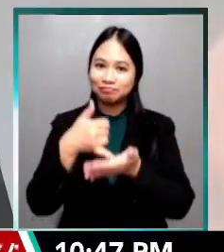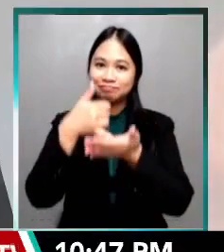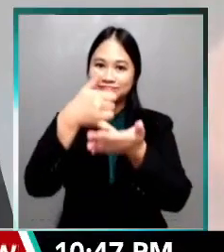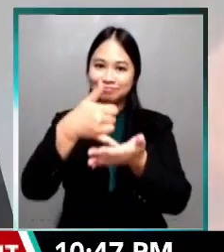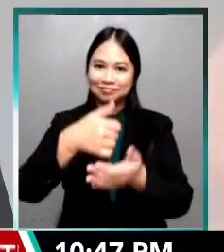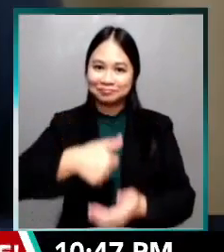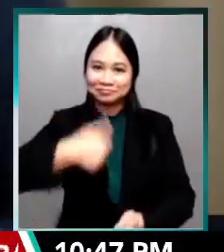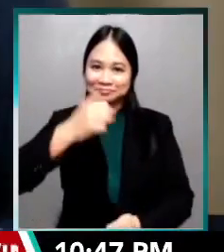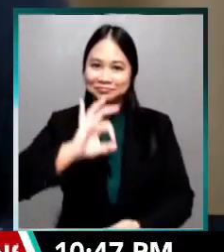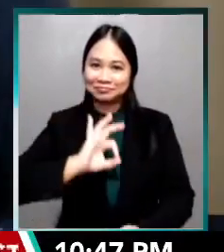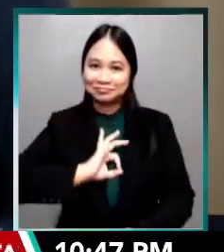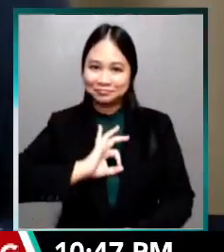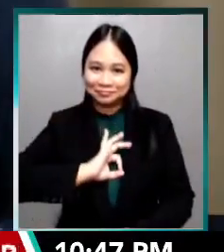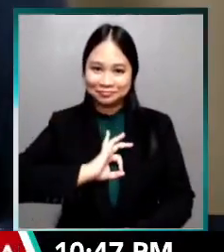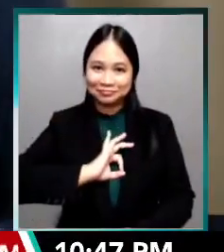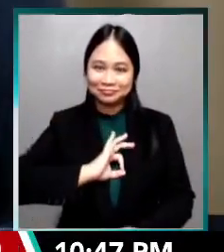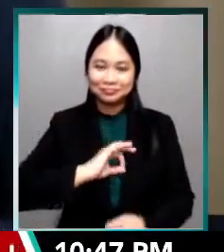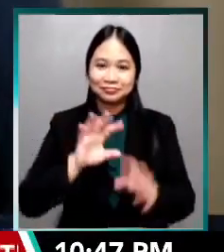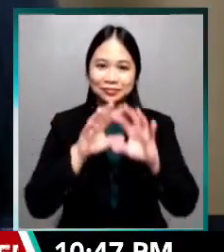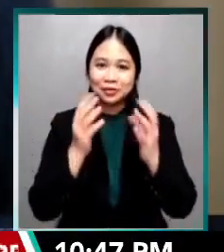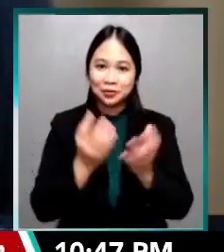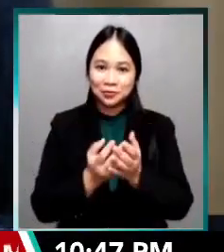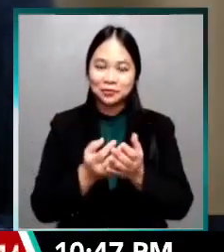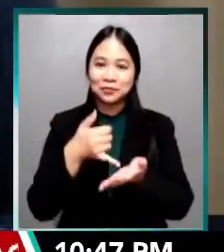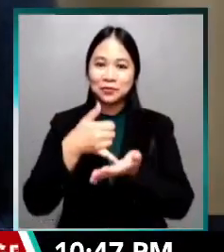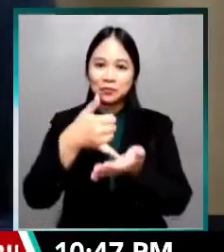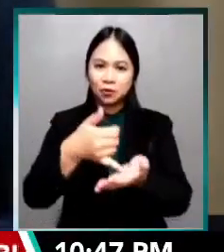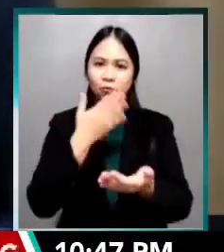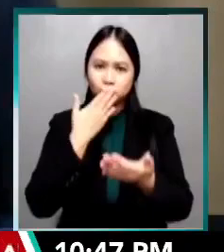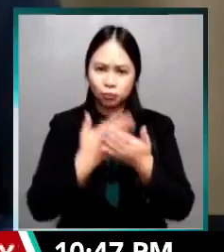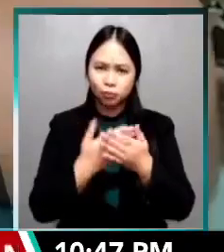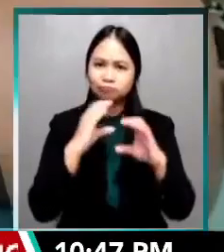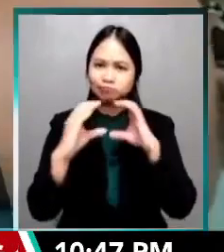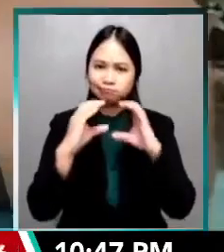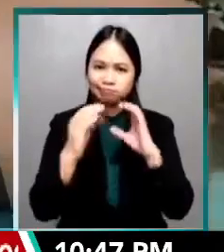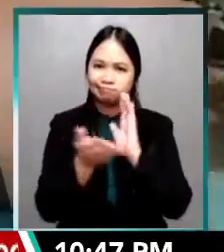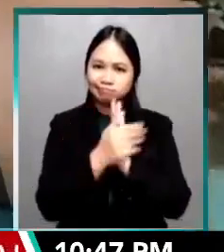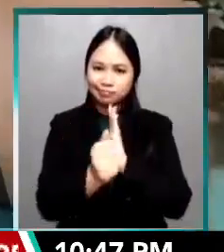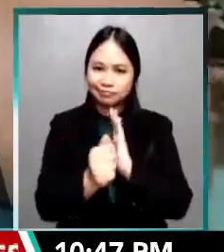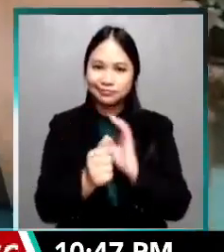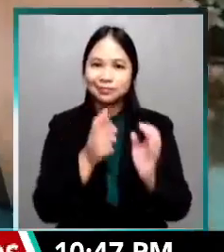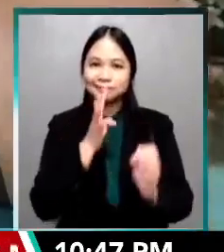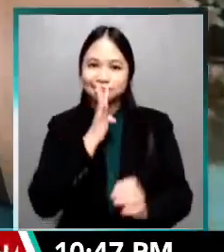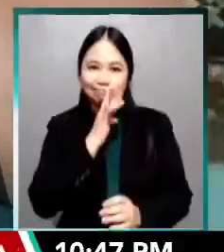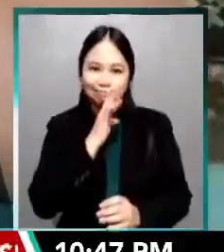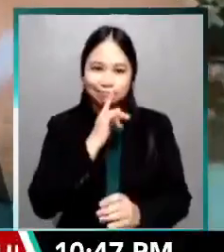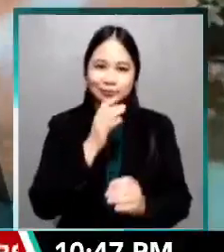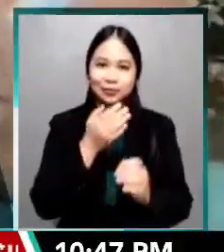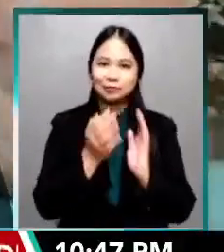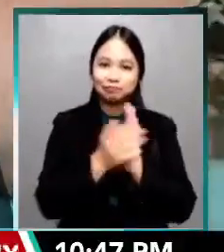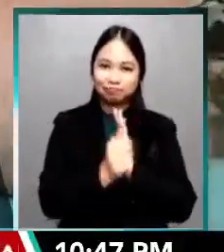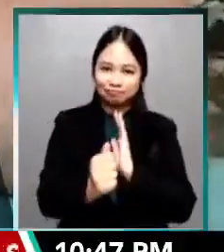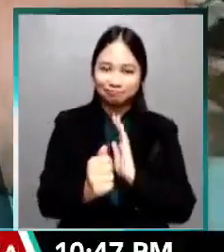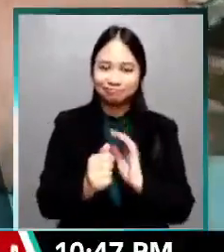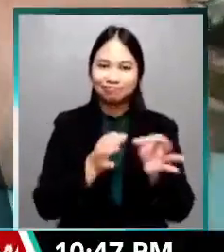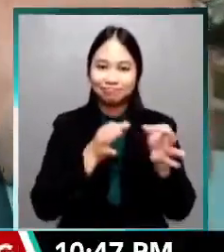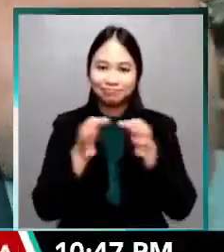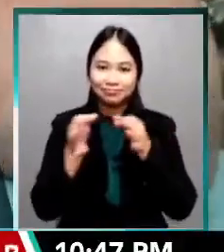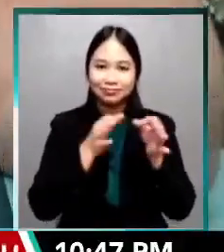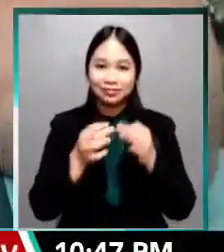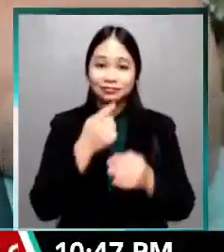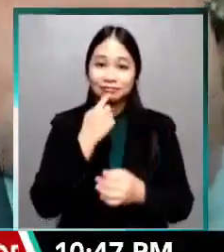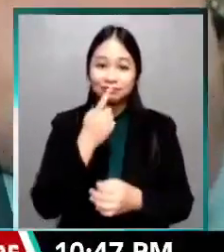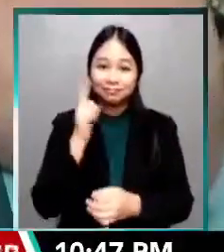Weaver Award. Good in communication, magaling pong magsalita, magpaliwanag. Para kay Enrico, simula pa lang ito ng pagsusumikap